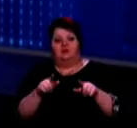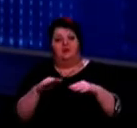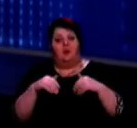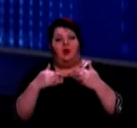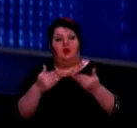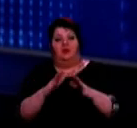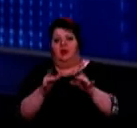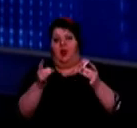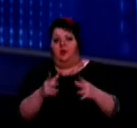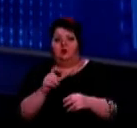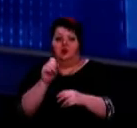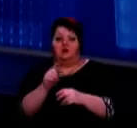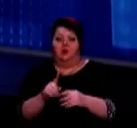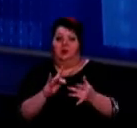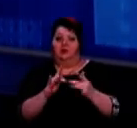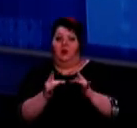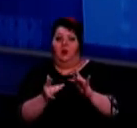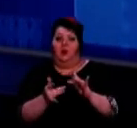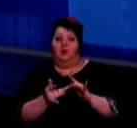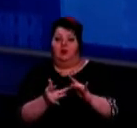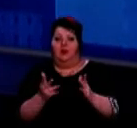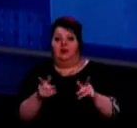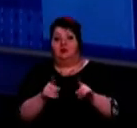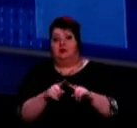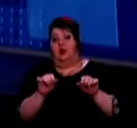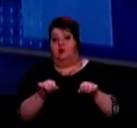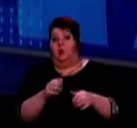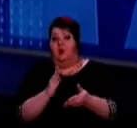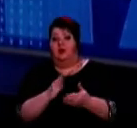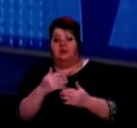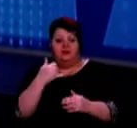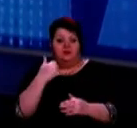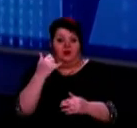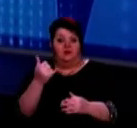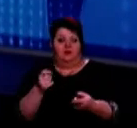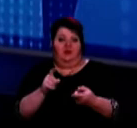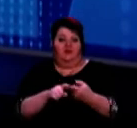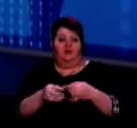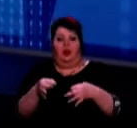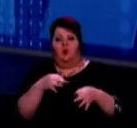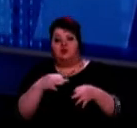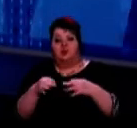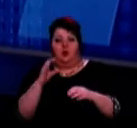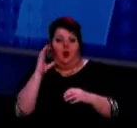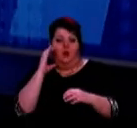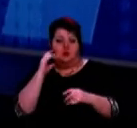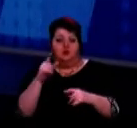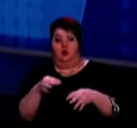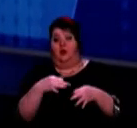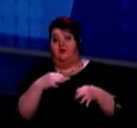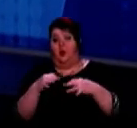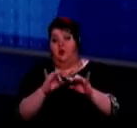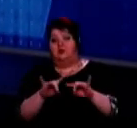рекомендувала не просто замовити онлайн, а якщо така змога є, зателефонувати, зв'язатися з консультантом і почути його фахові консультації